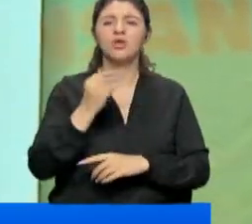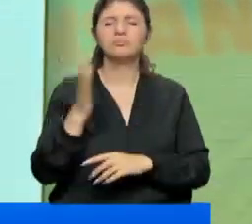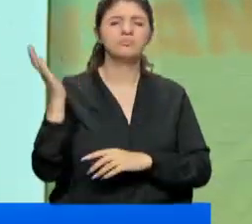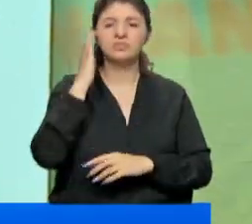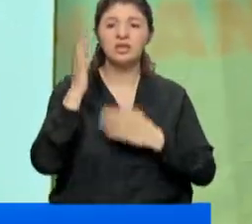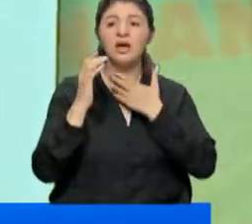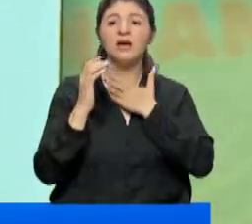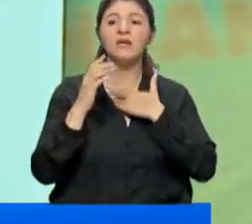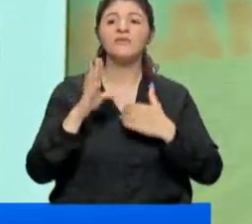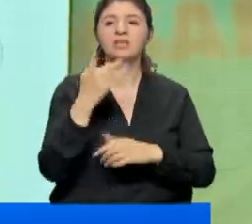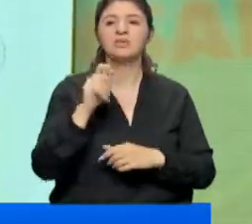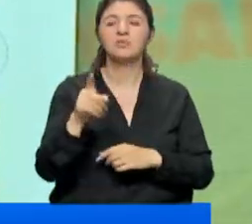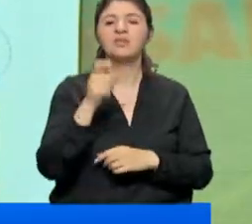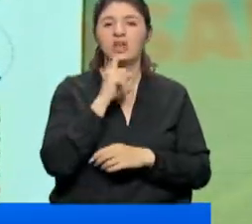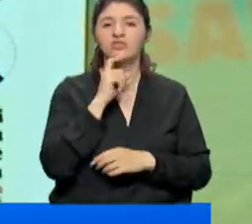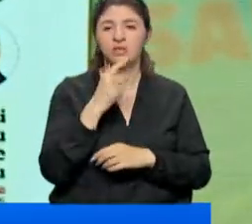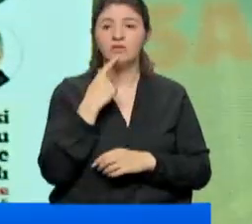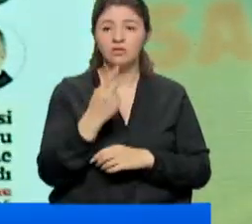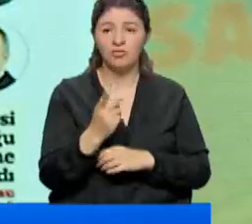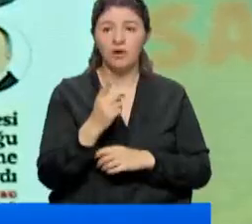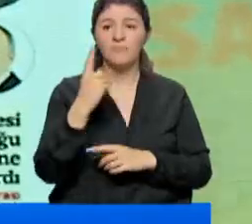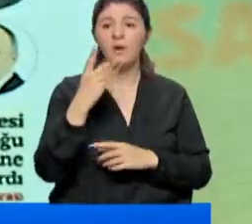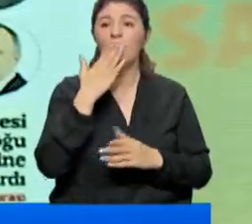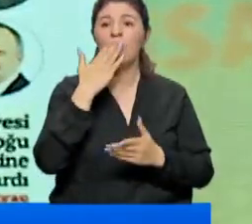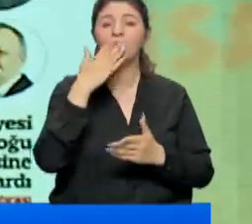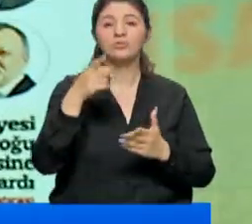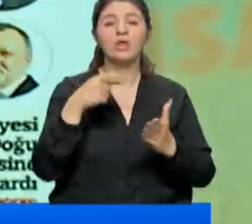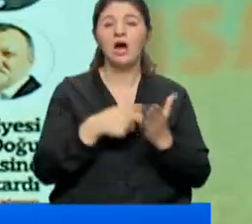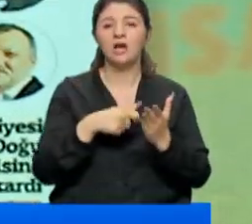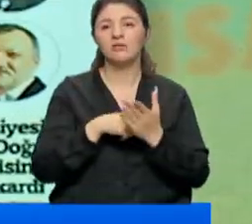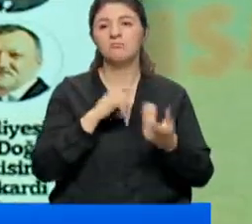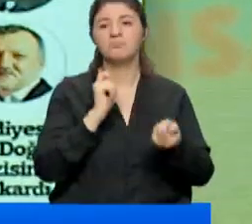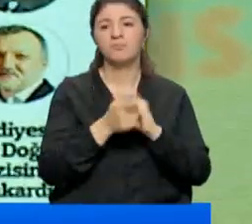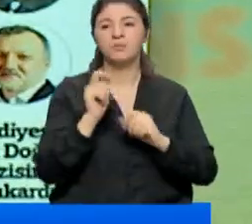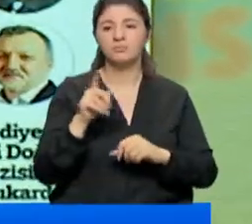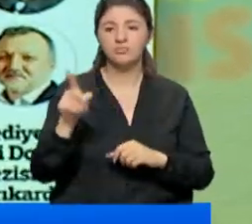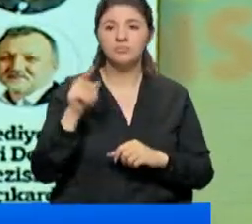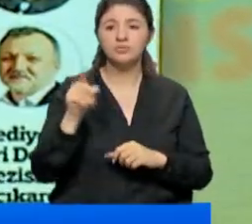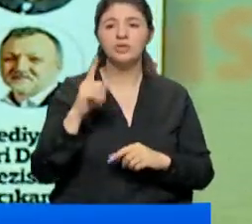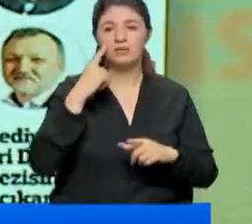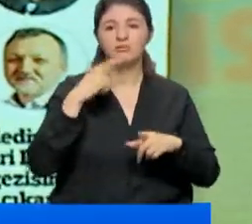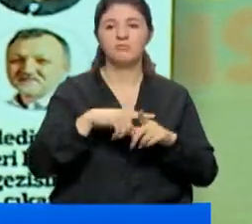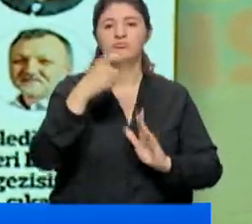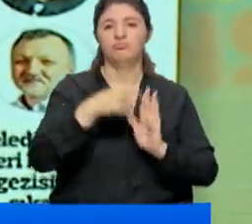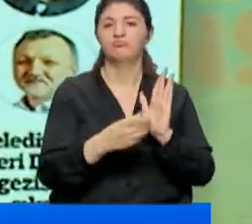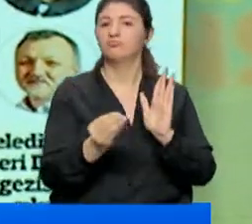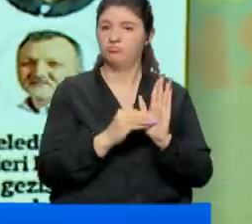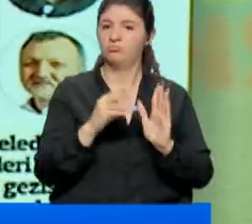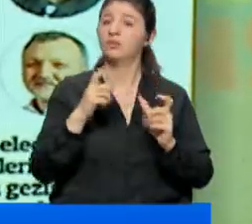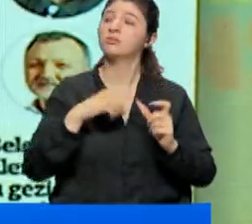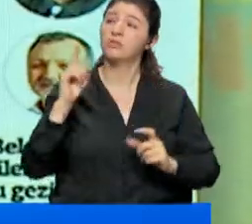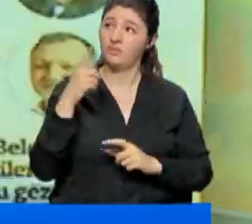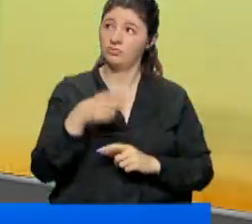Değerdir vazgeçin bu yanlıştan deniliyor bir okulun adı değiştirilmiş Bunu da takip listemizi alalım